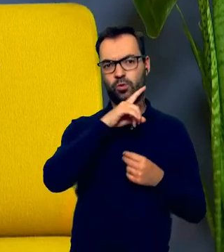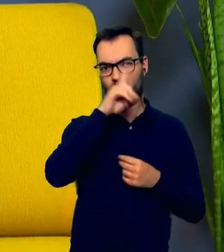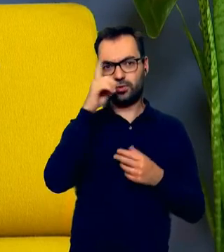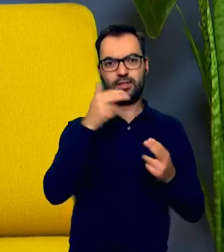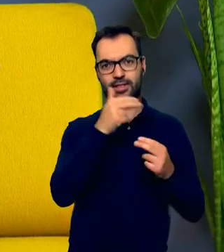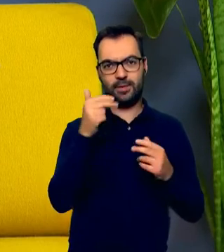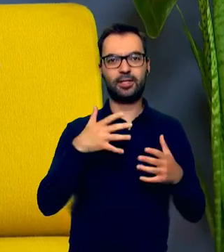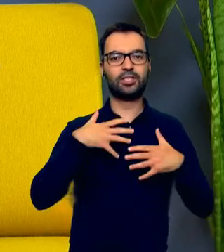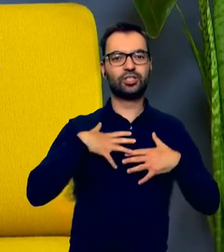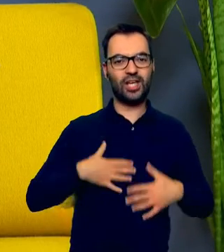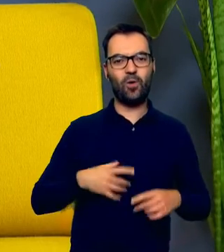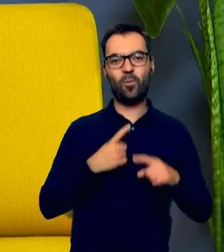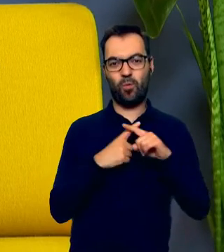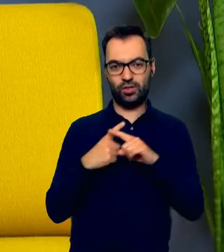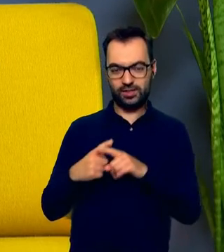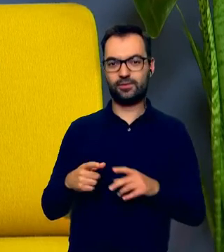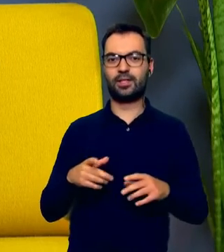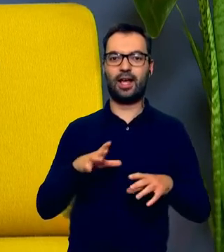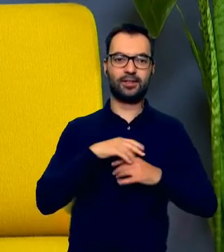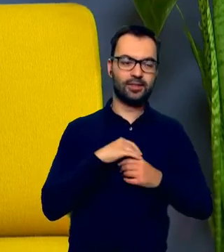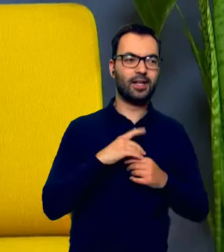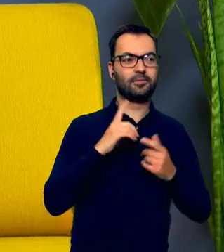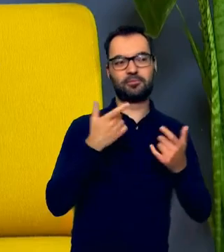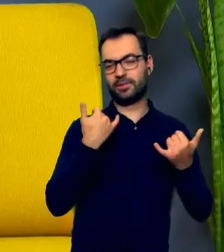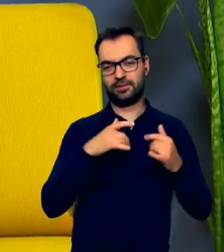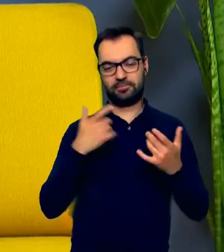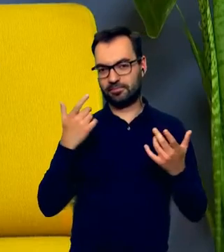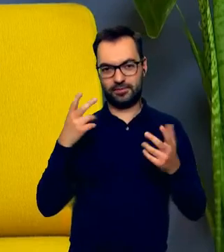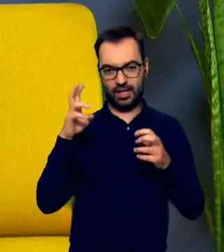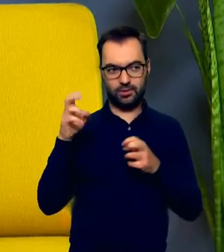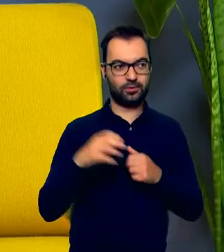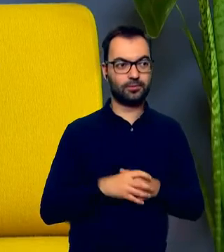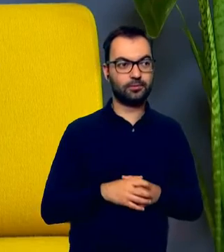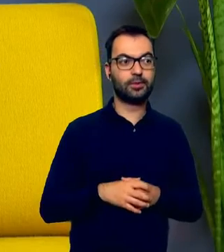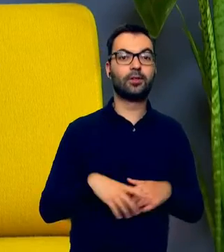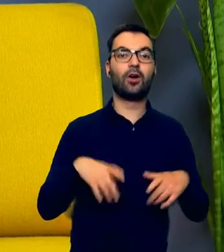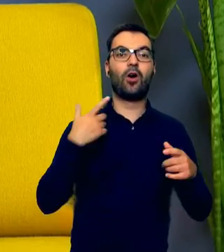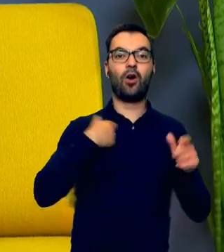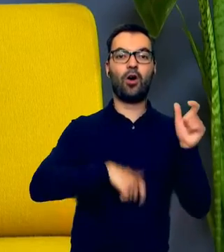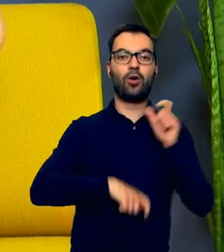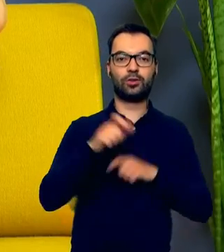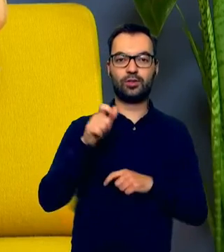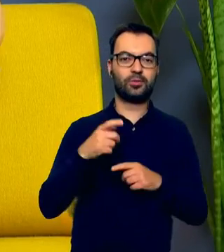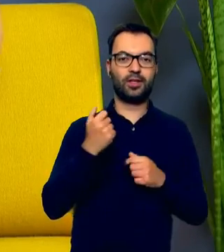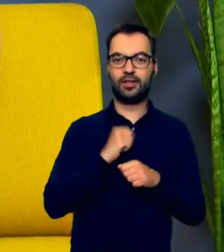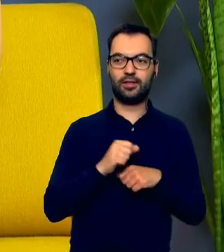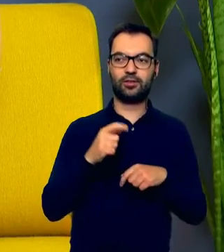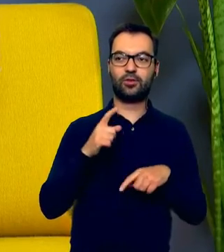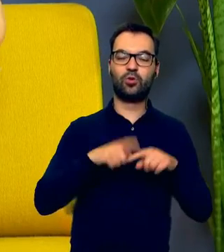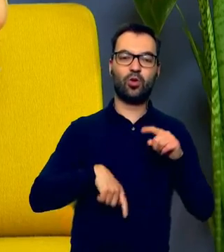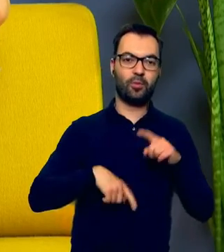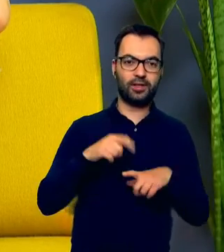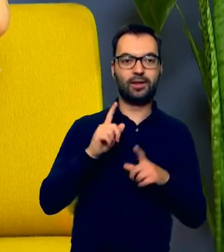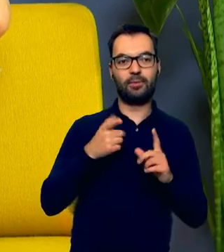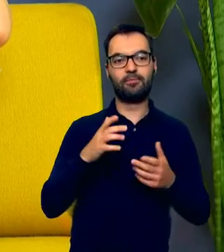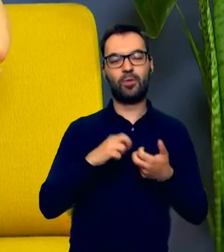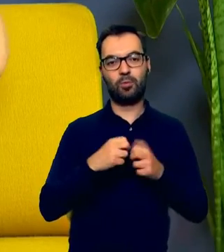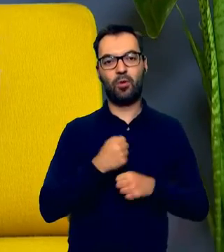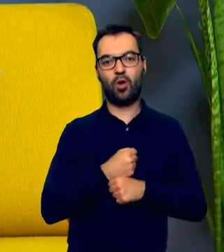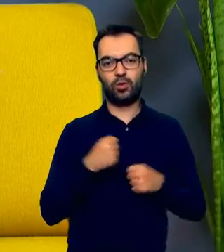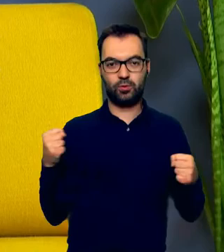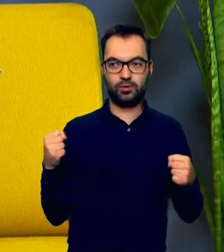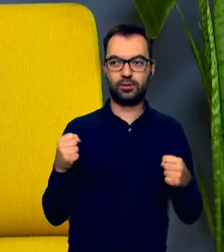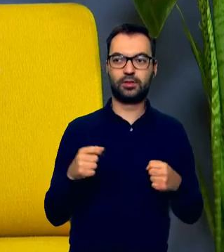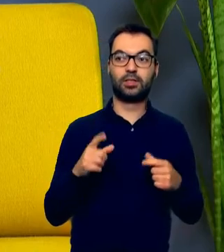ludzi tematów ciało pozytywności, czy jakiegokolwiek innego pojęcia użyjemy. Osoby, które nie są normatywne albo zmagają się z otyłością, przy